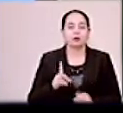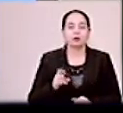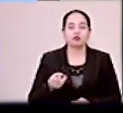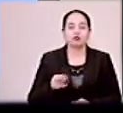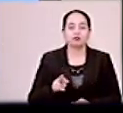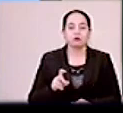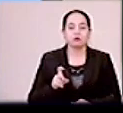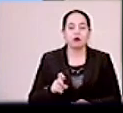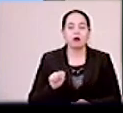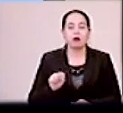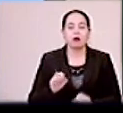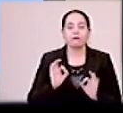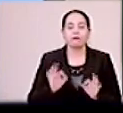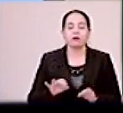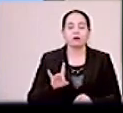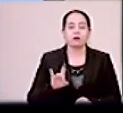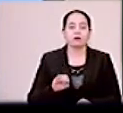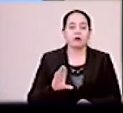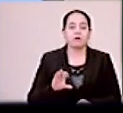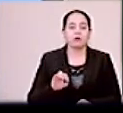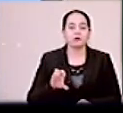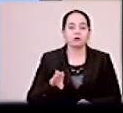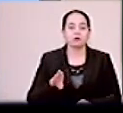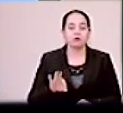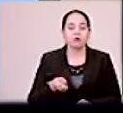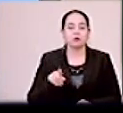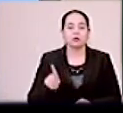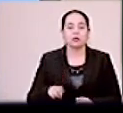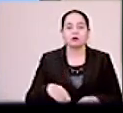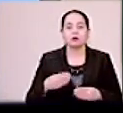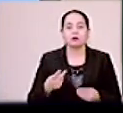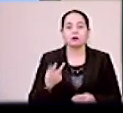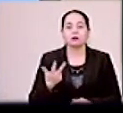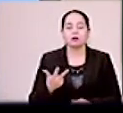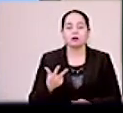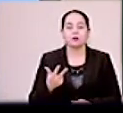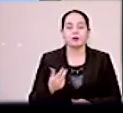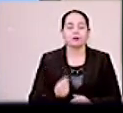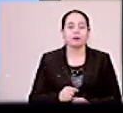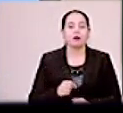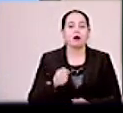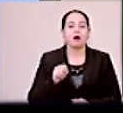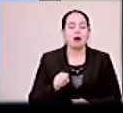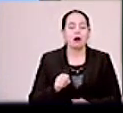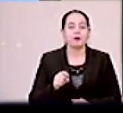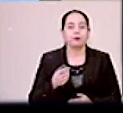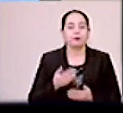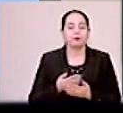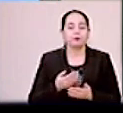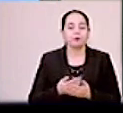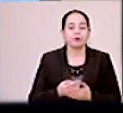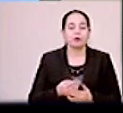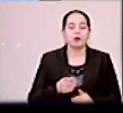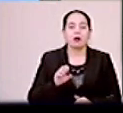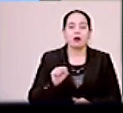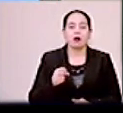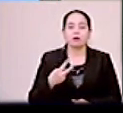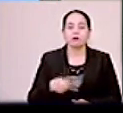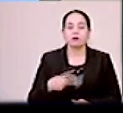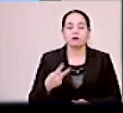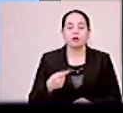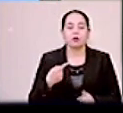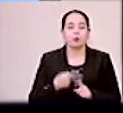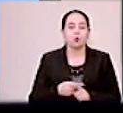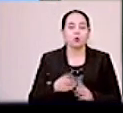а верно равенство? И здесь даны три пункта. Пункт а. А 22